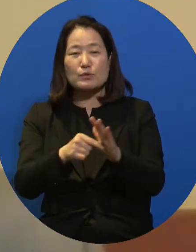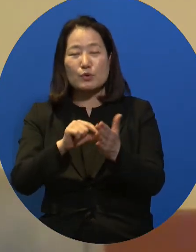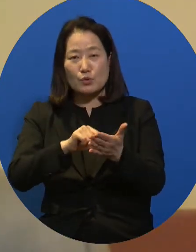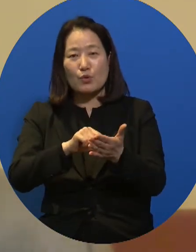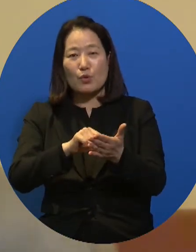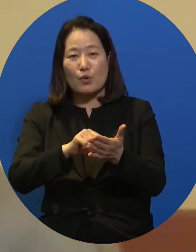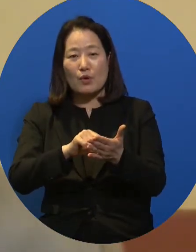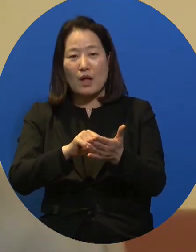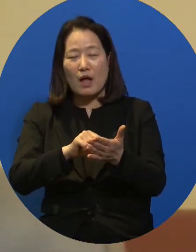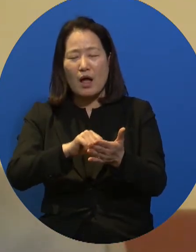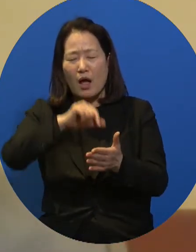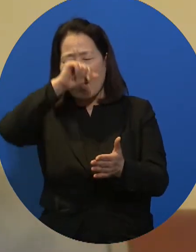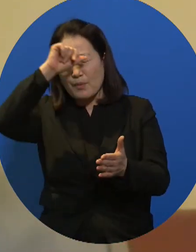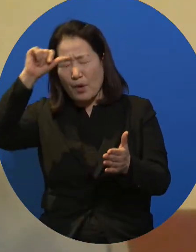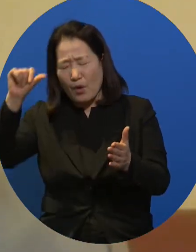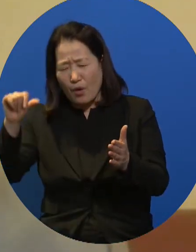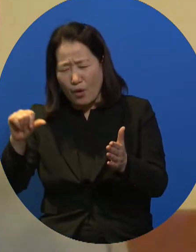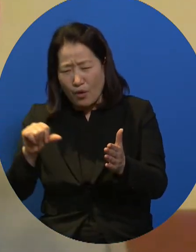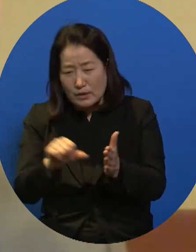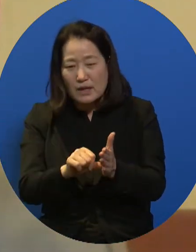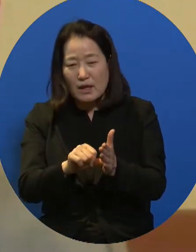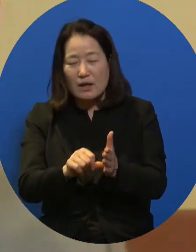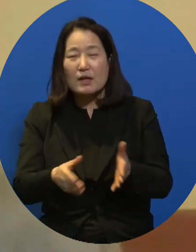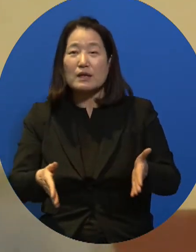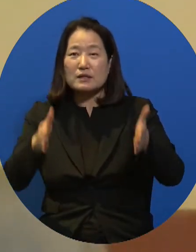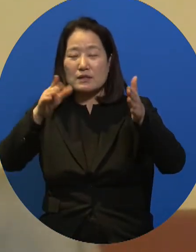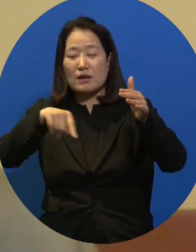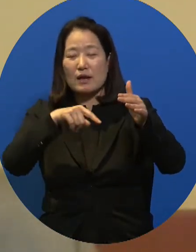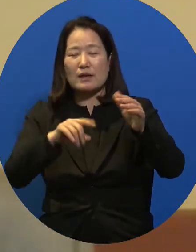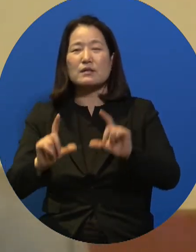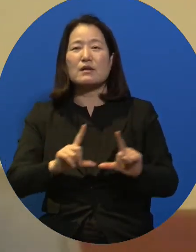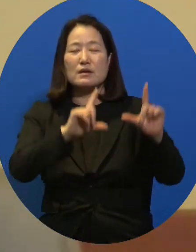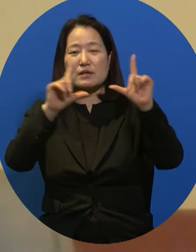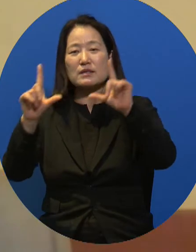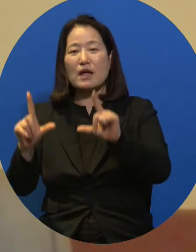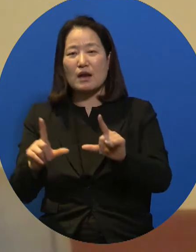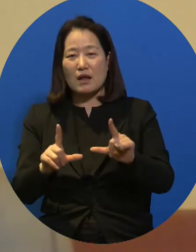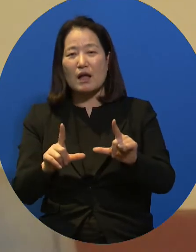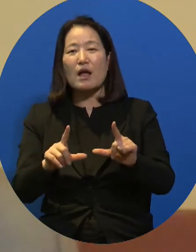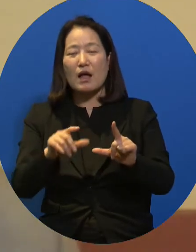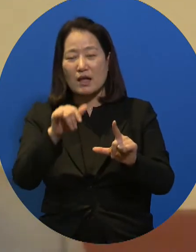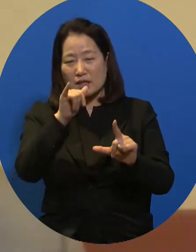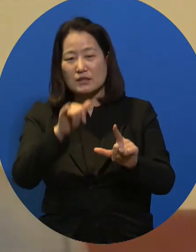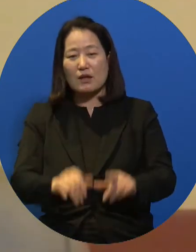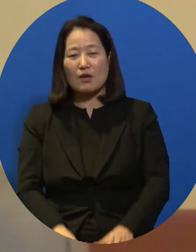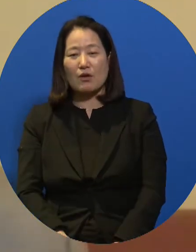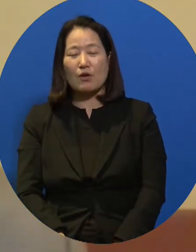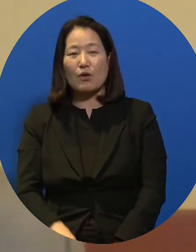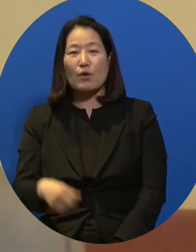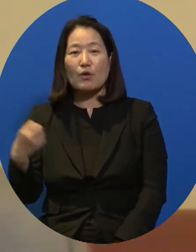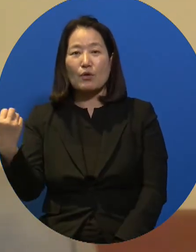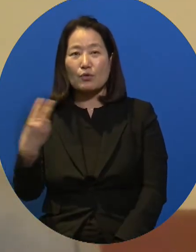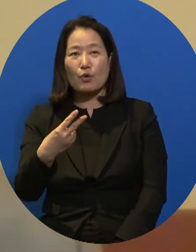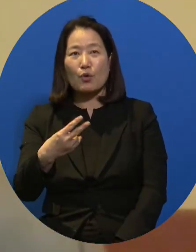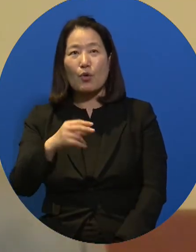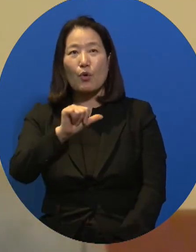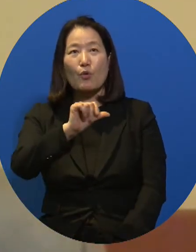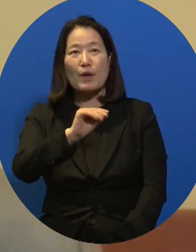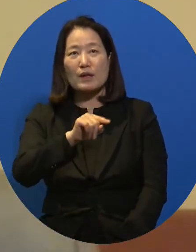정도가 평생 동안 시설에서 살게 되는 이런 상황입니다. 그리고 5만에서 6만 명